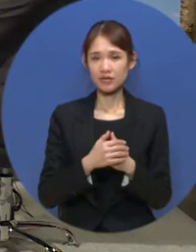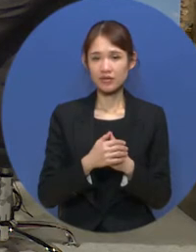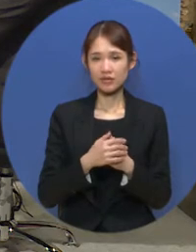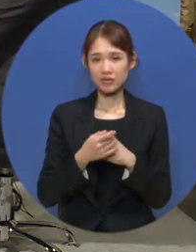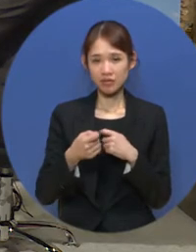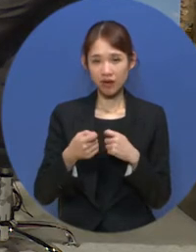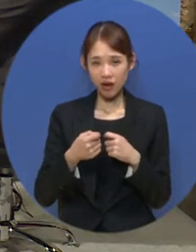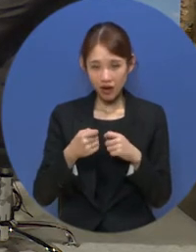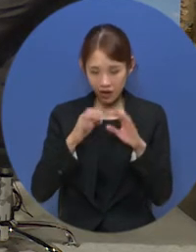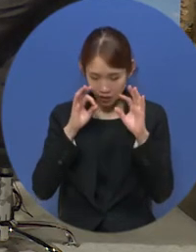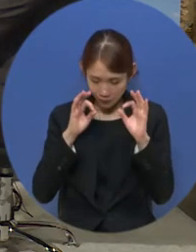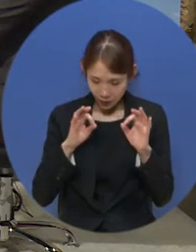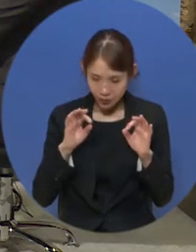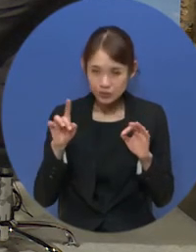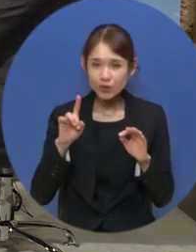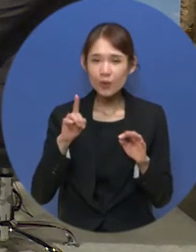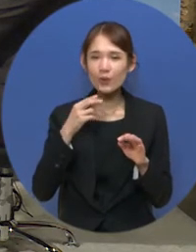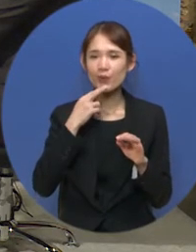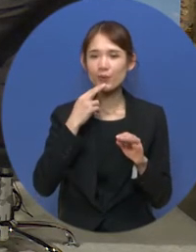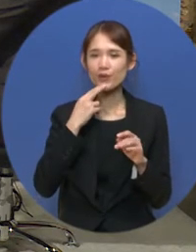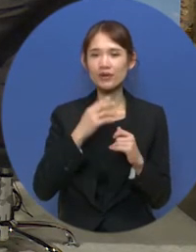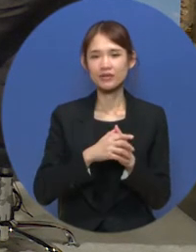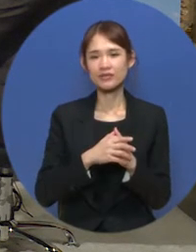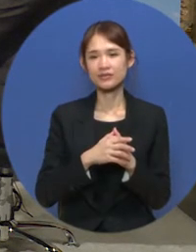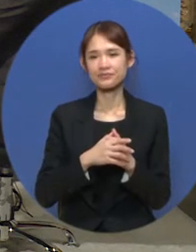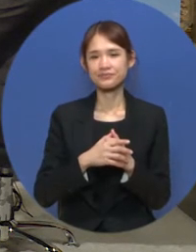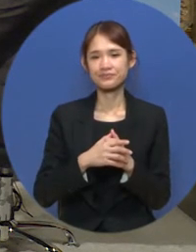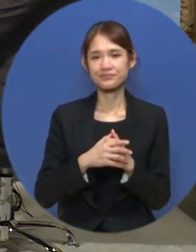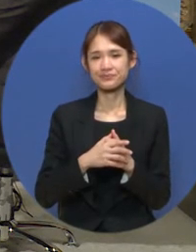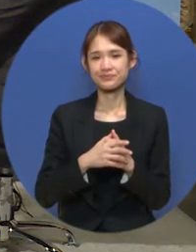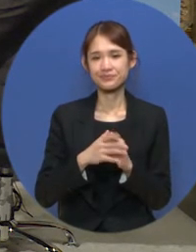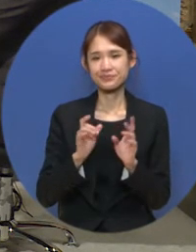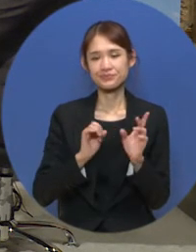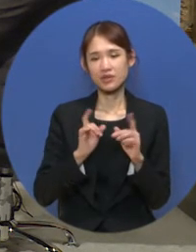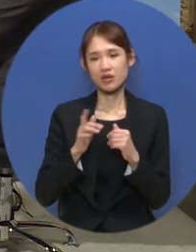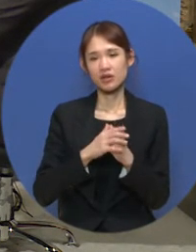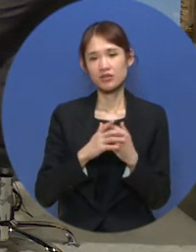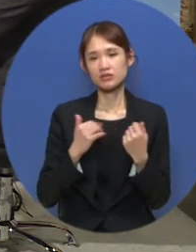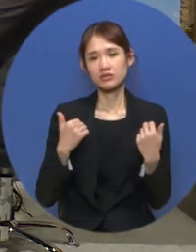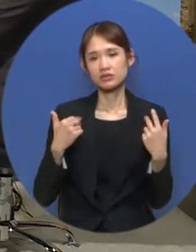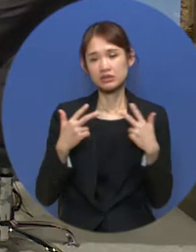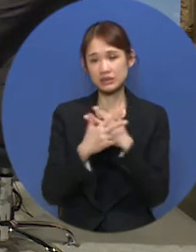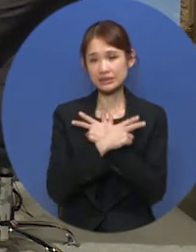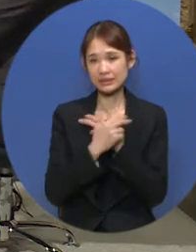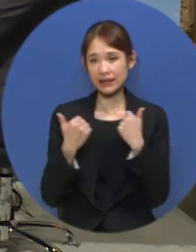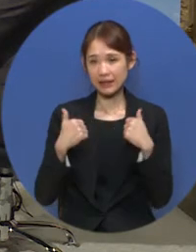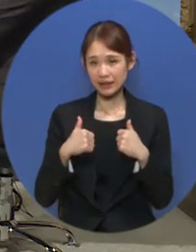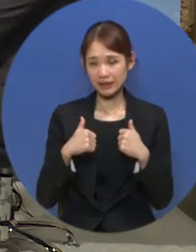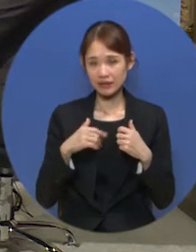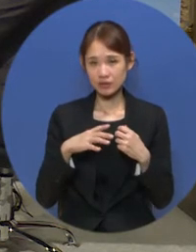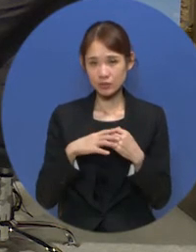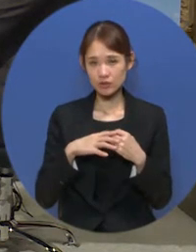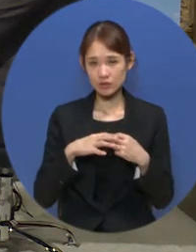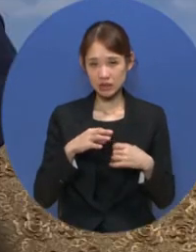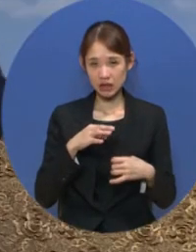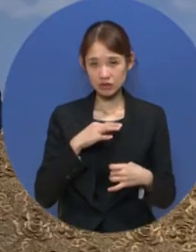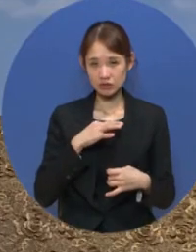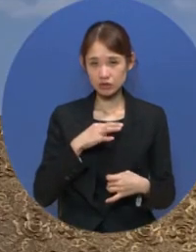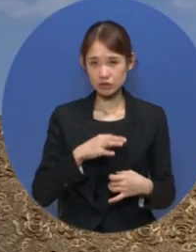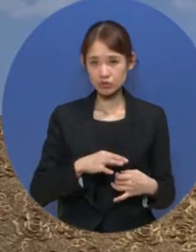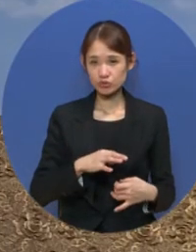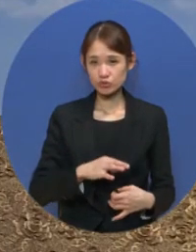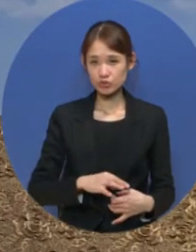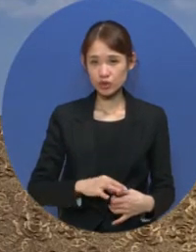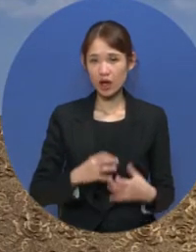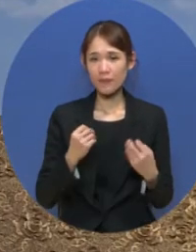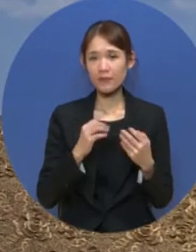전혀 차이점을 모르겠어요. 제가 가까이서 네. 봐도. 그리고 이제 대부분 이런 자켓 같은 경우도 단추를 네. 많이 사용을 하는데요. 네. 그러니까